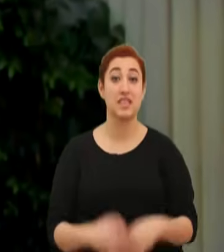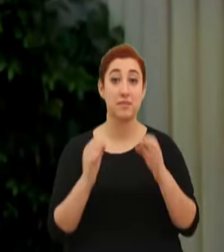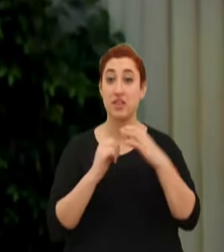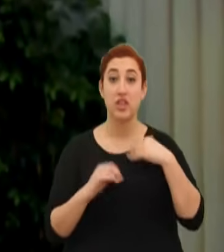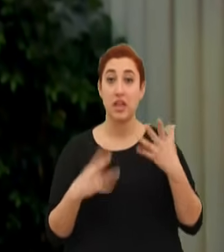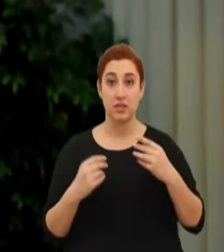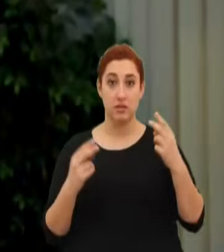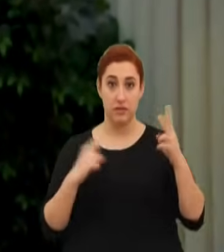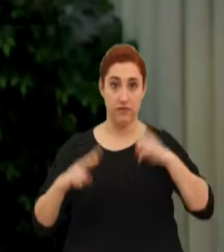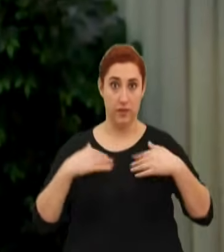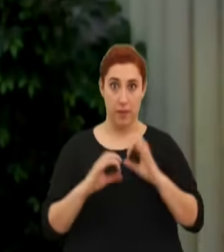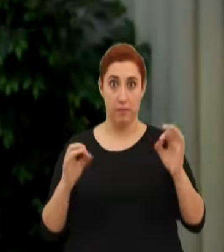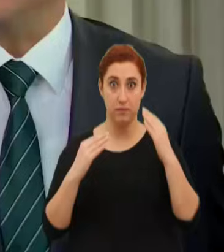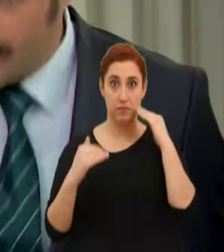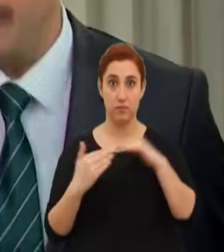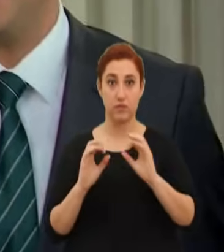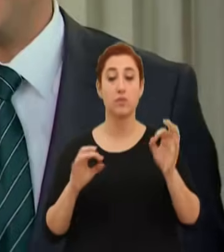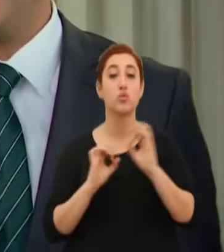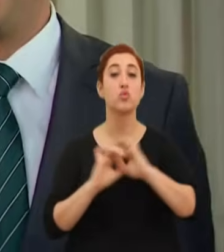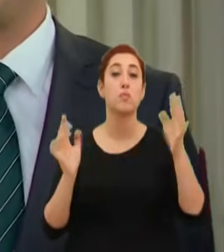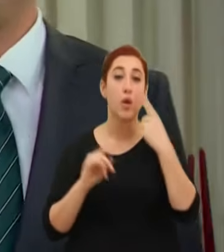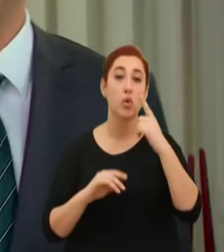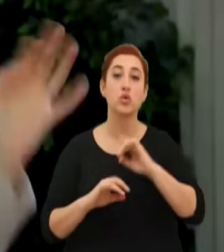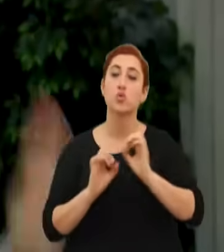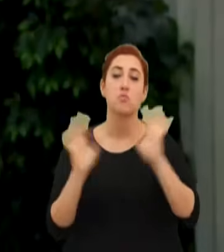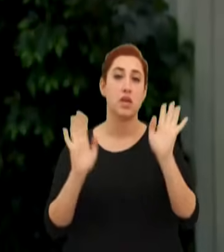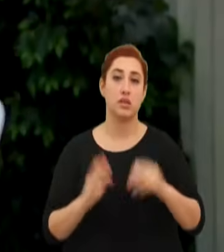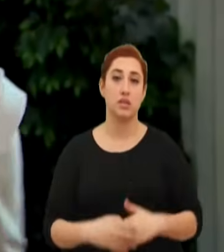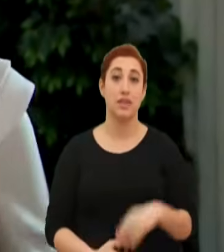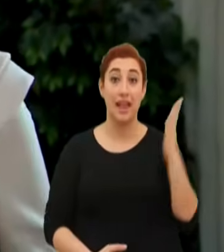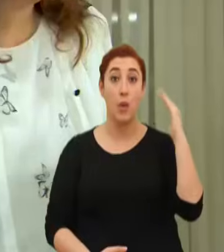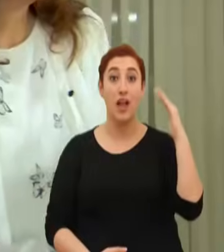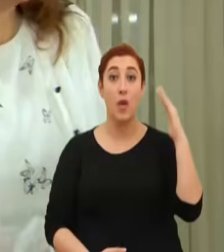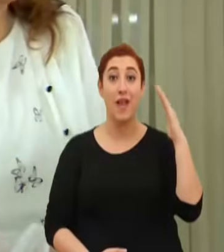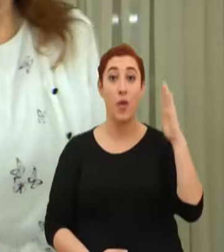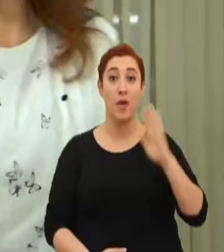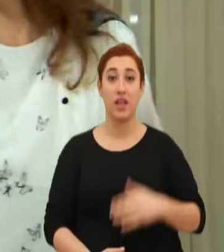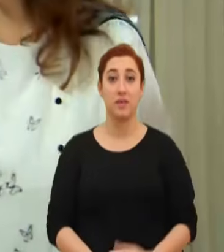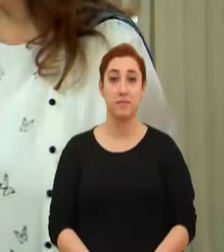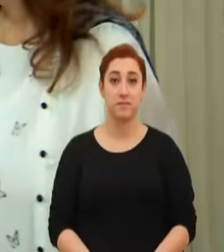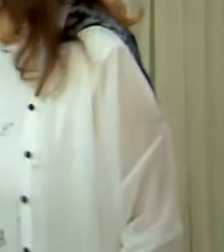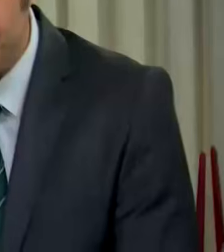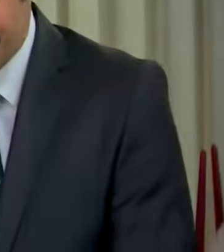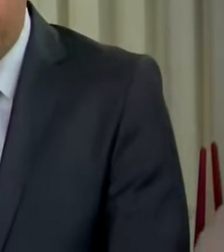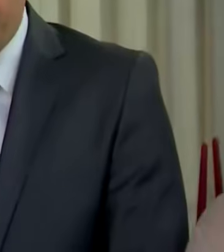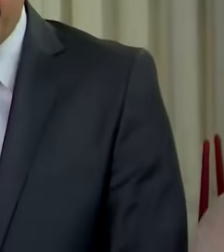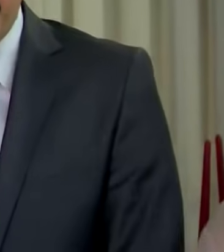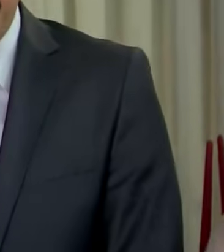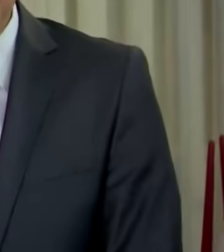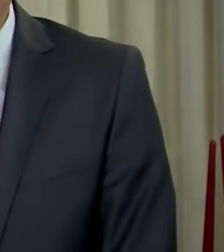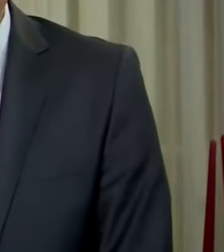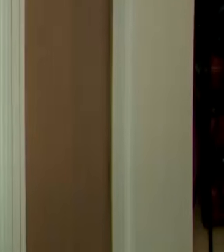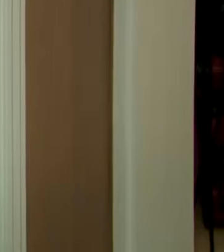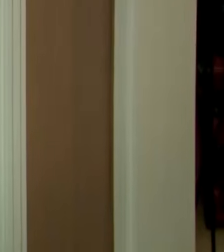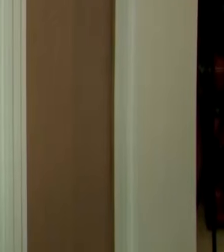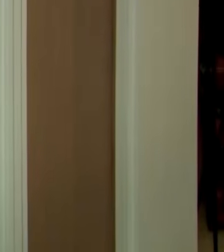Biricik, nasıl? Üstüm başım düzgün görünüyor mu hayatım? Ha? Harika görünüyorsun hayatım, süpersin. Geliyorlar, geliyorlar. Nefesler tutuldu, sabırsızlıkla